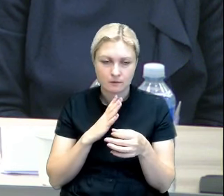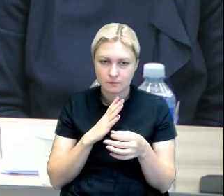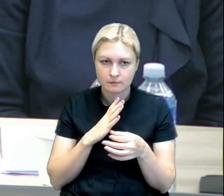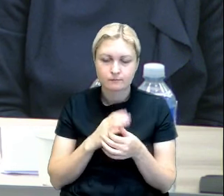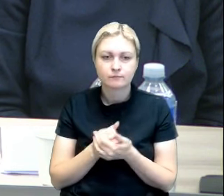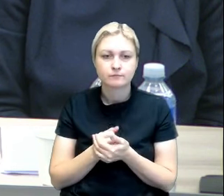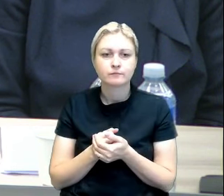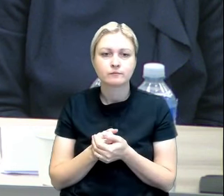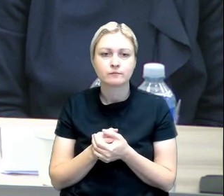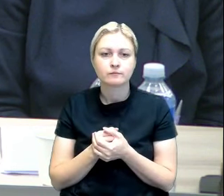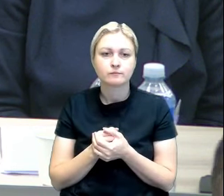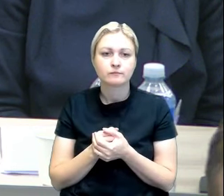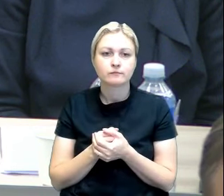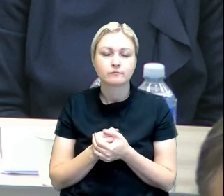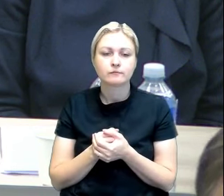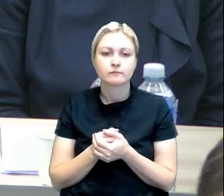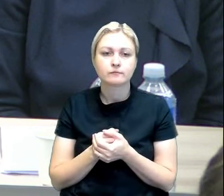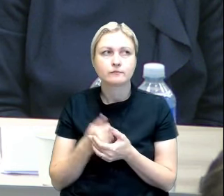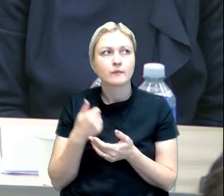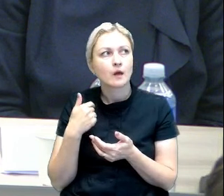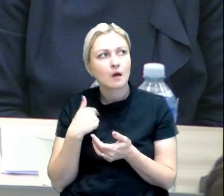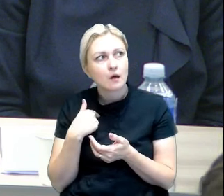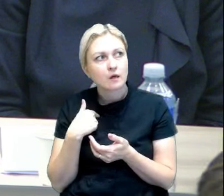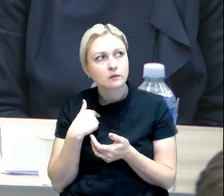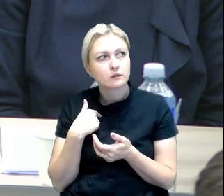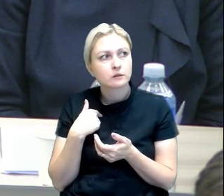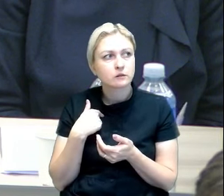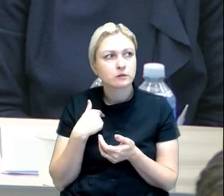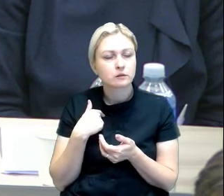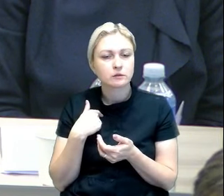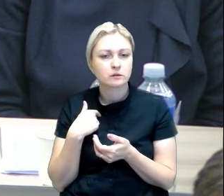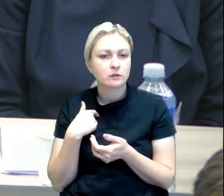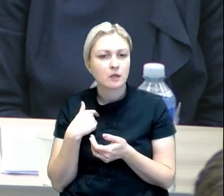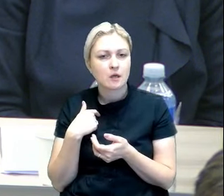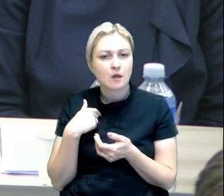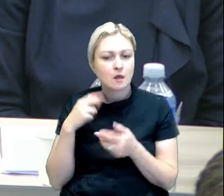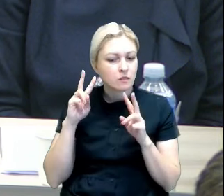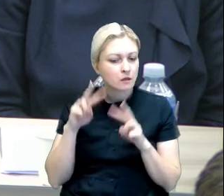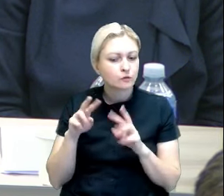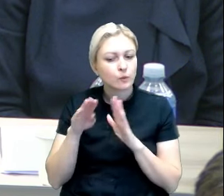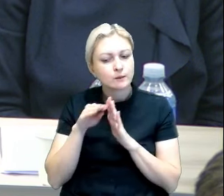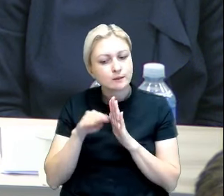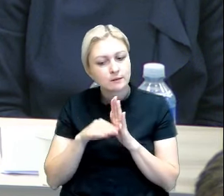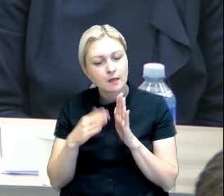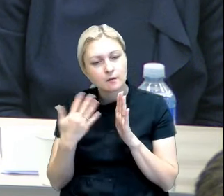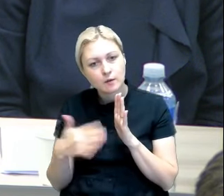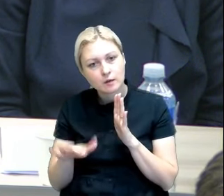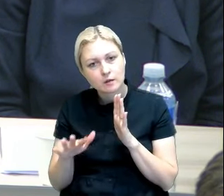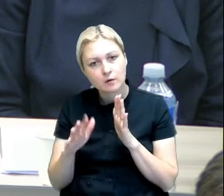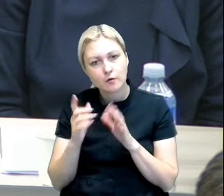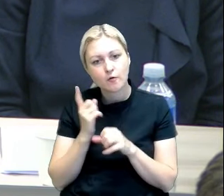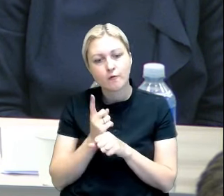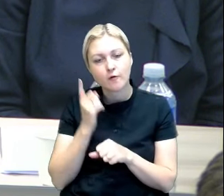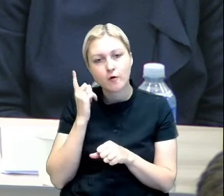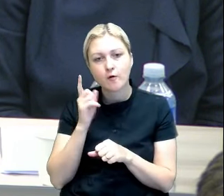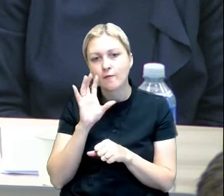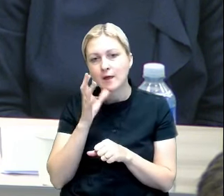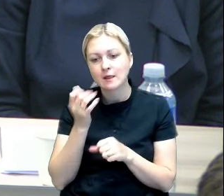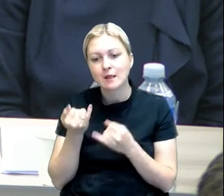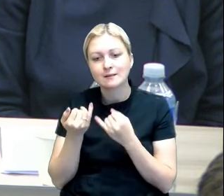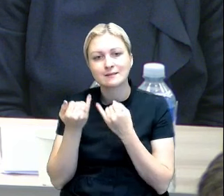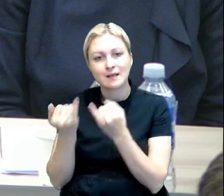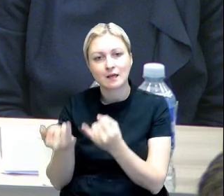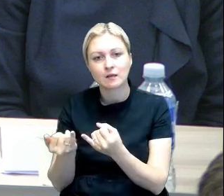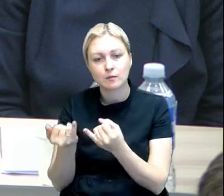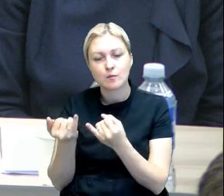dabar nesu tikras ar jau priimtas įstatymas draudžiantis vandens tiekimo įmonę jungti